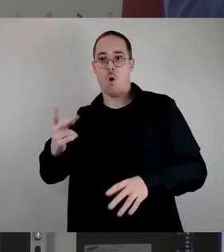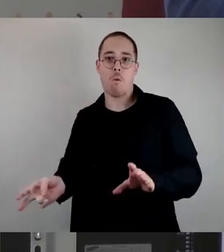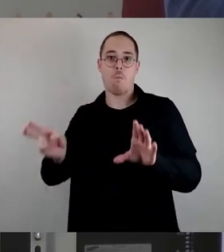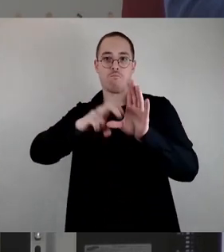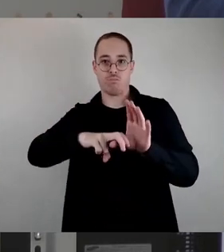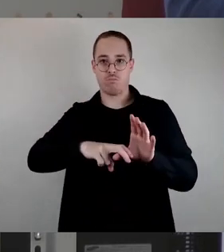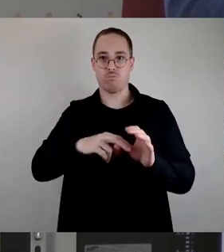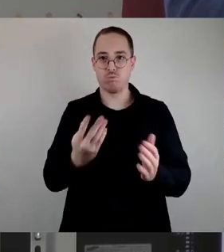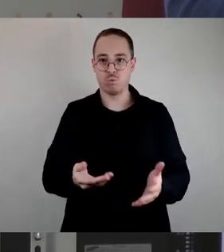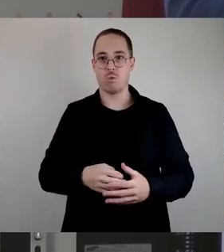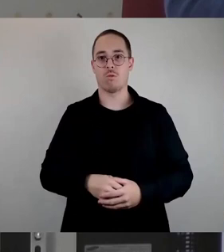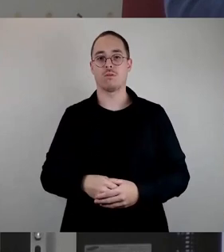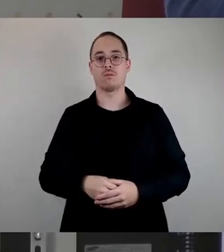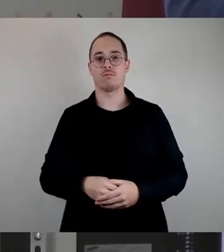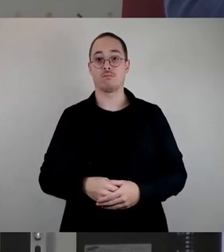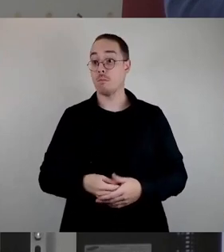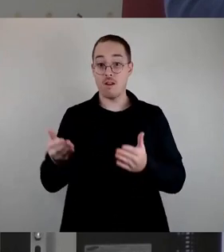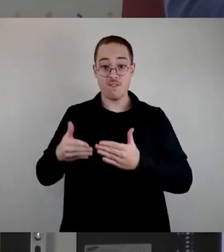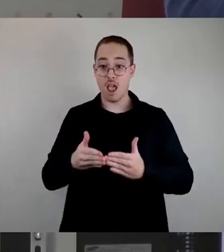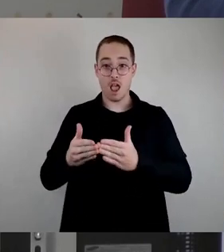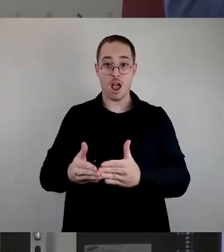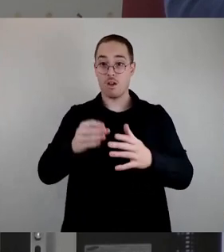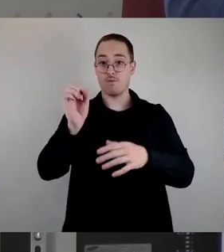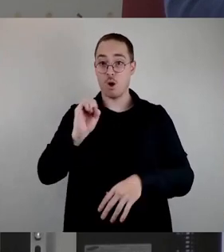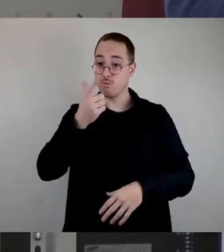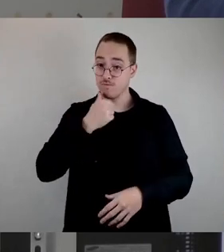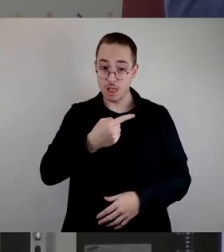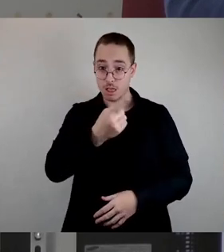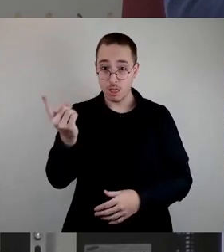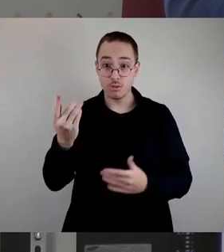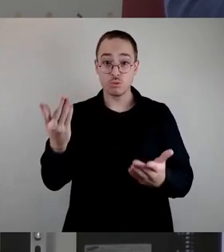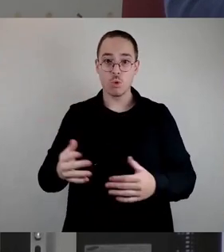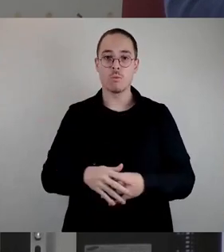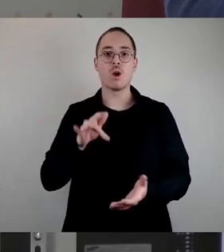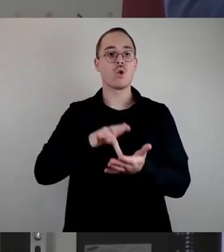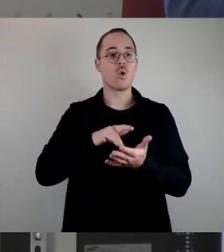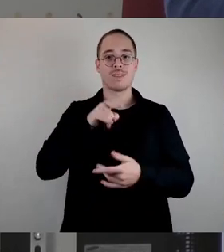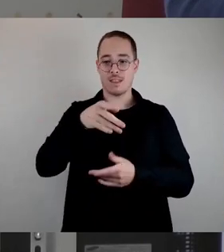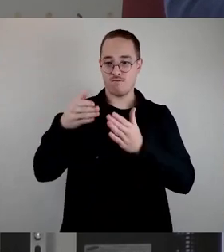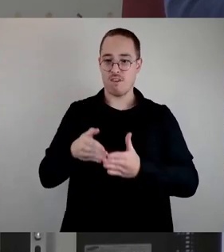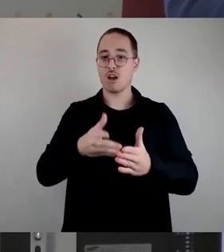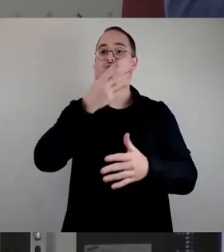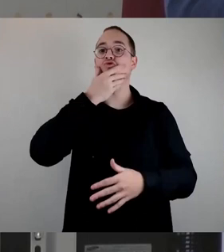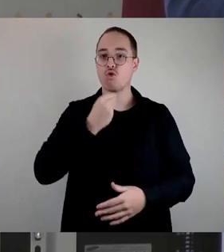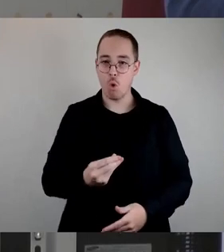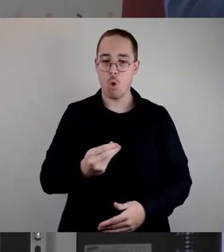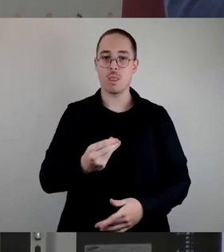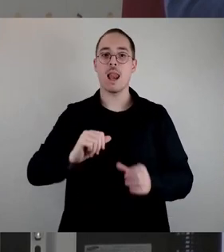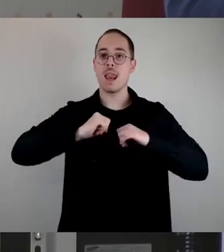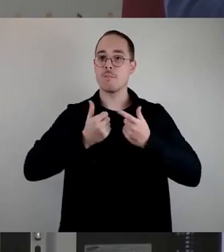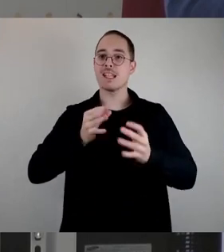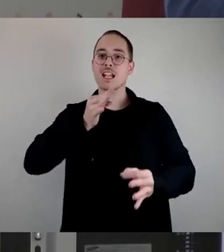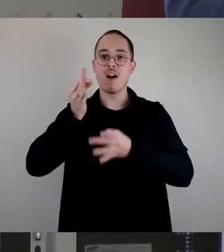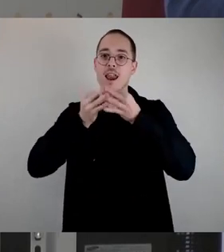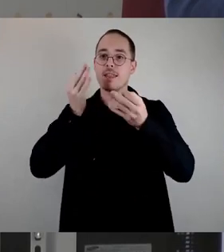warum wollen die Leute die Fähre? Weil die Fähre an dieser Stelle ist schön, sie schafft Lebensqualität und es gibt